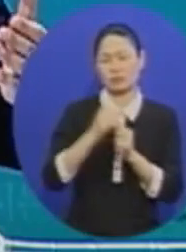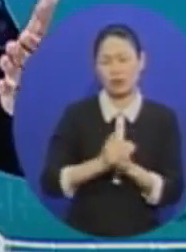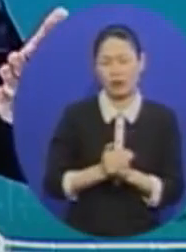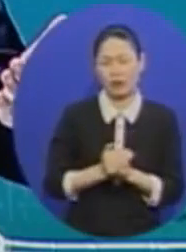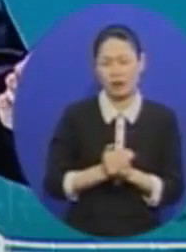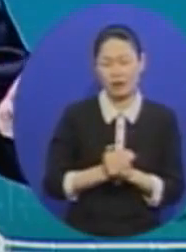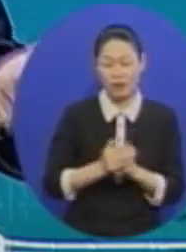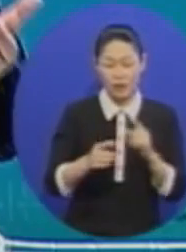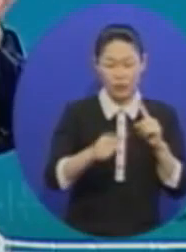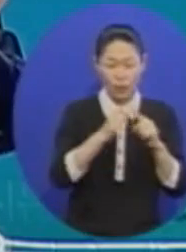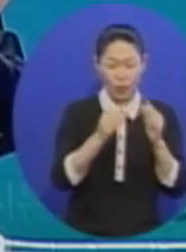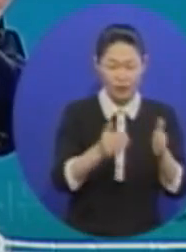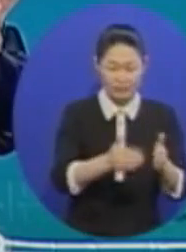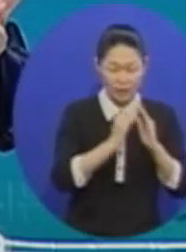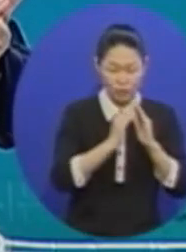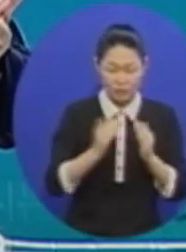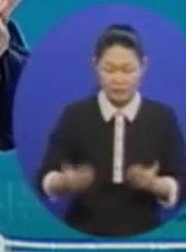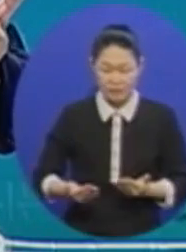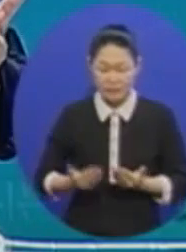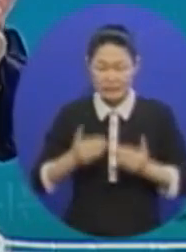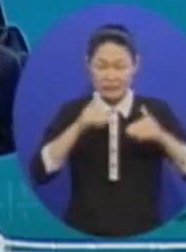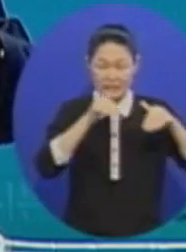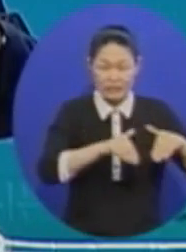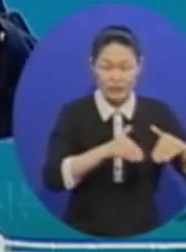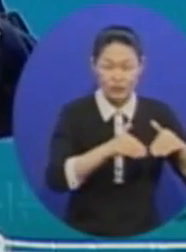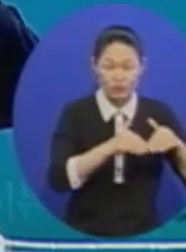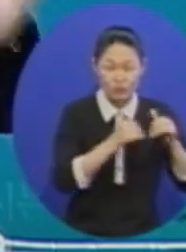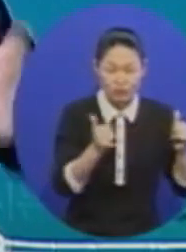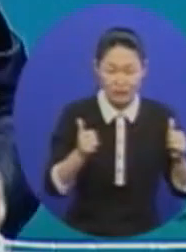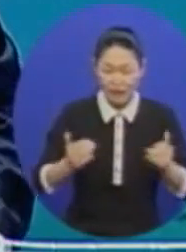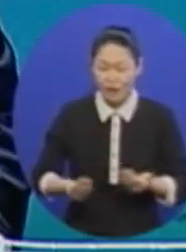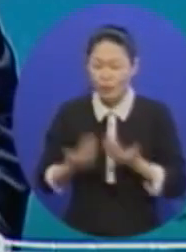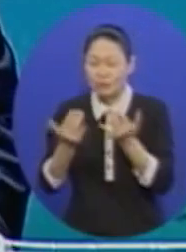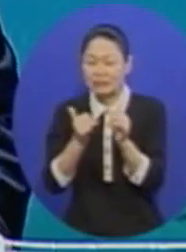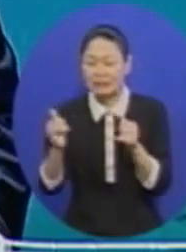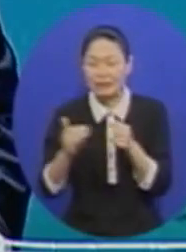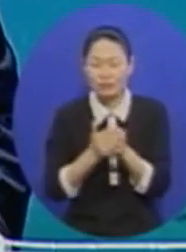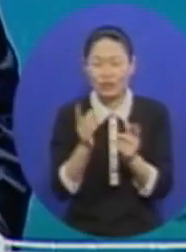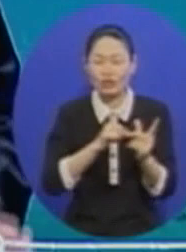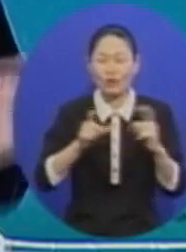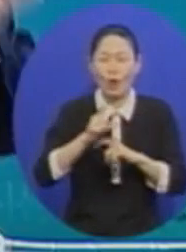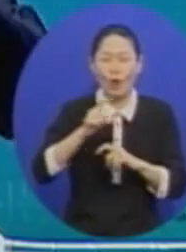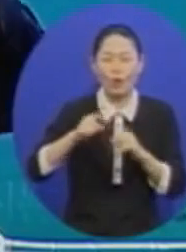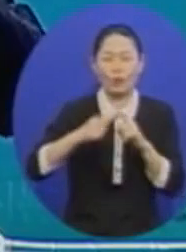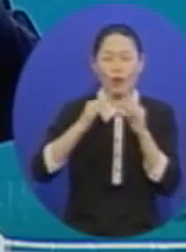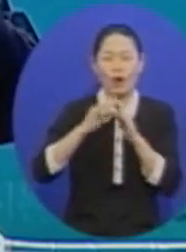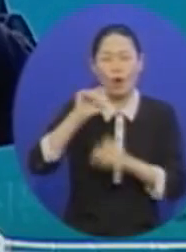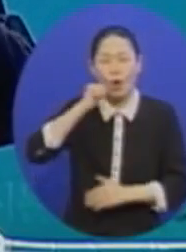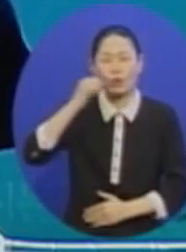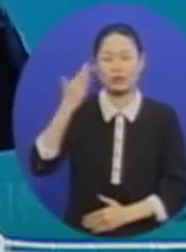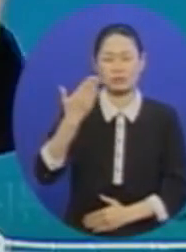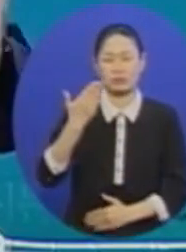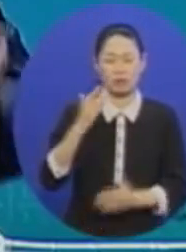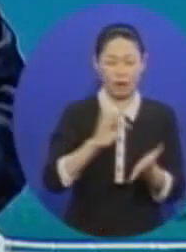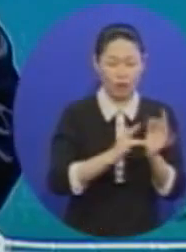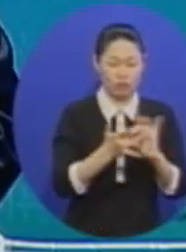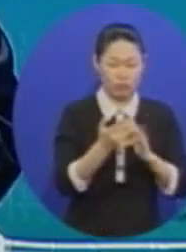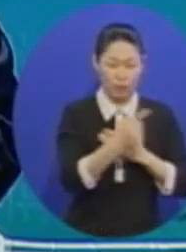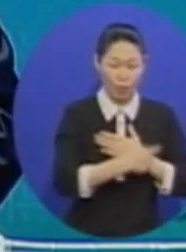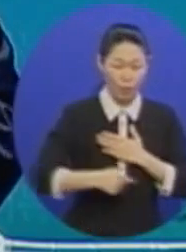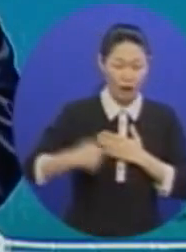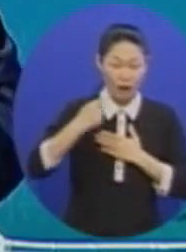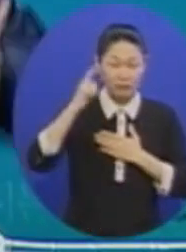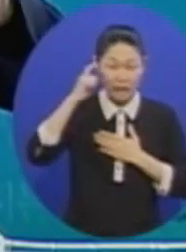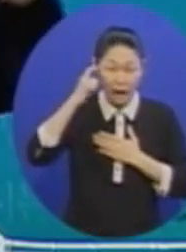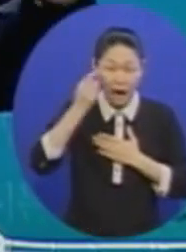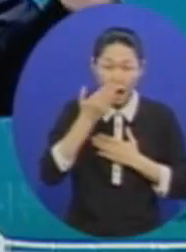세운 일꾼과 봉사자들 때문에 오히려 교회가 더 어려워져 써요 예수님의 몸이라고 는 도무지 생각할 수